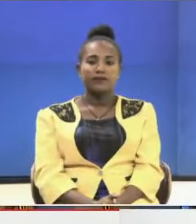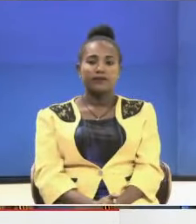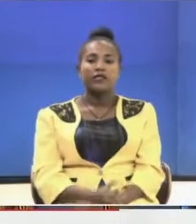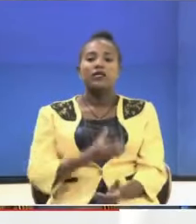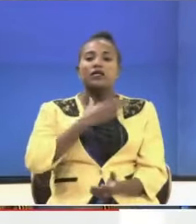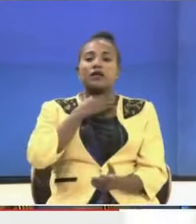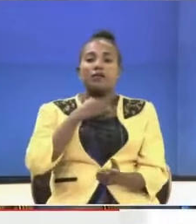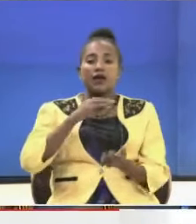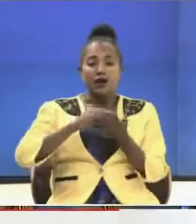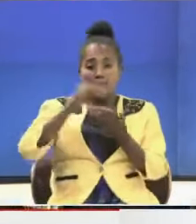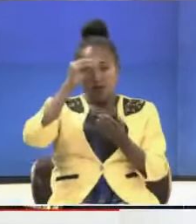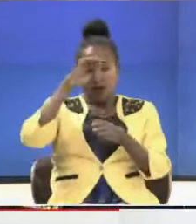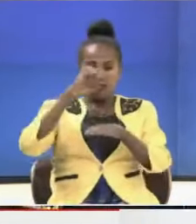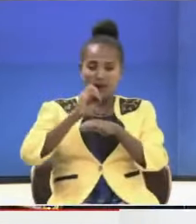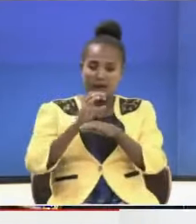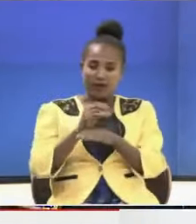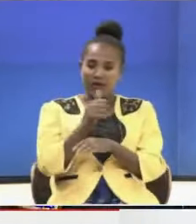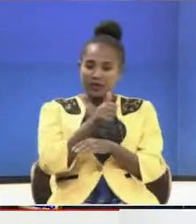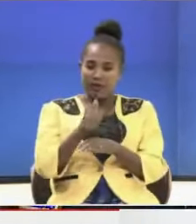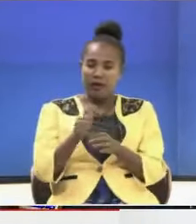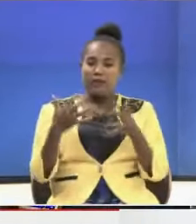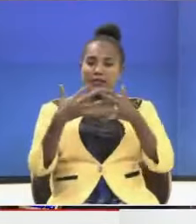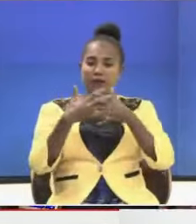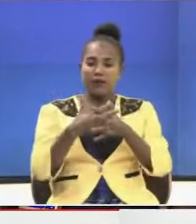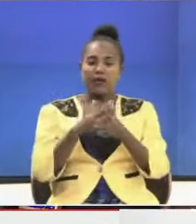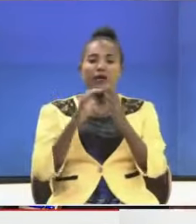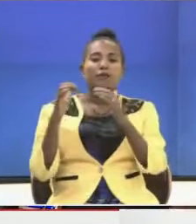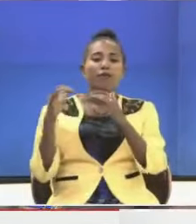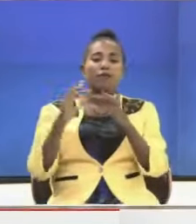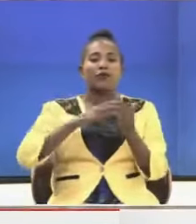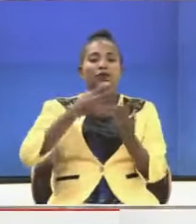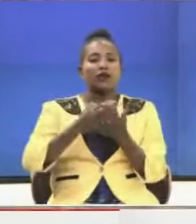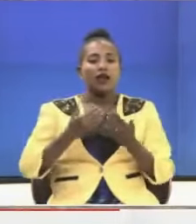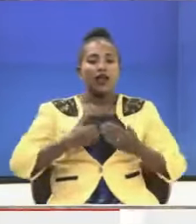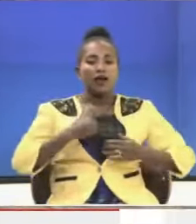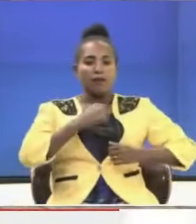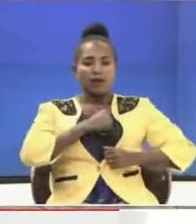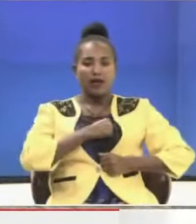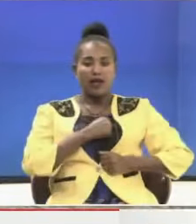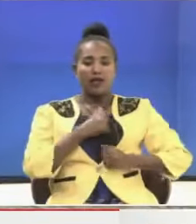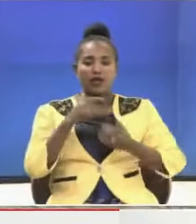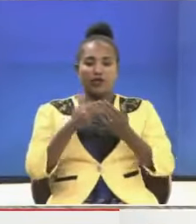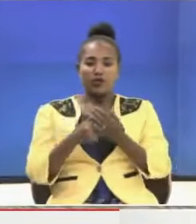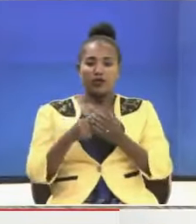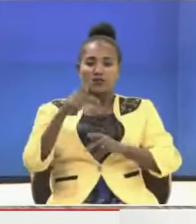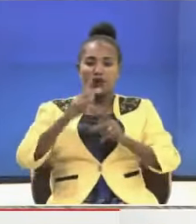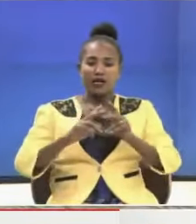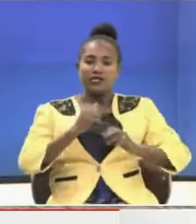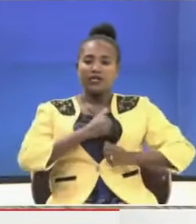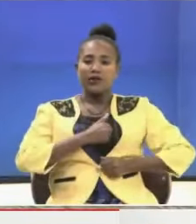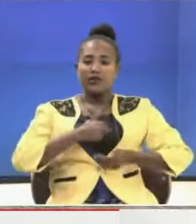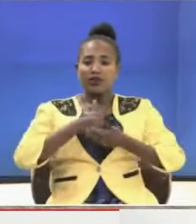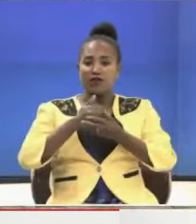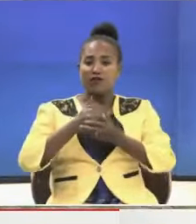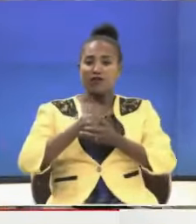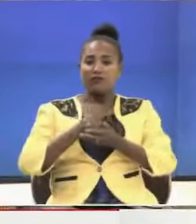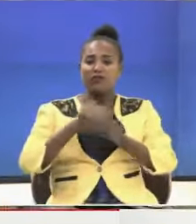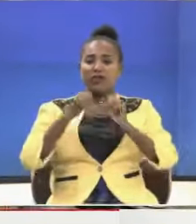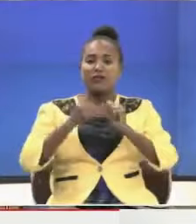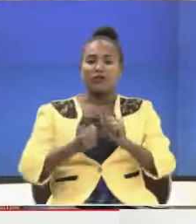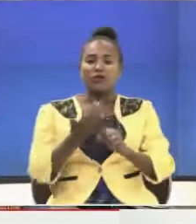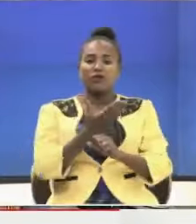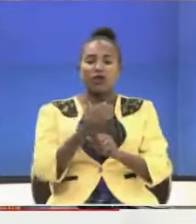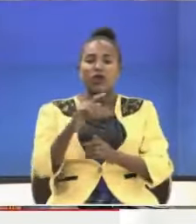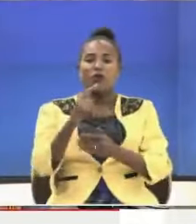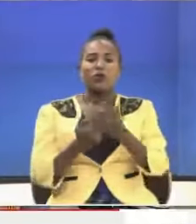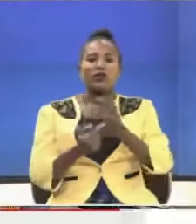የአማራ ምሁራን መማክርት በአዲስ አበባ ማስተባበሪያ በግንባር እየተዋደቀ ላለው መከላከያ ሰራዊት እንዲሁም ህዝባዊ ሰራዊት ድጋፍ ማድረግ በሚቻልባቸው ጉዳይ ላይ